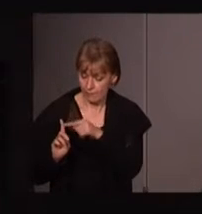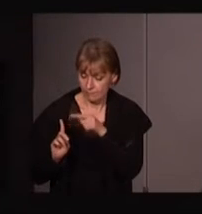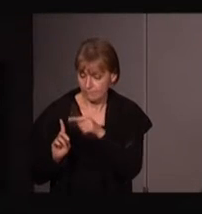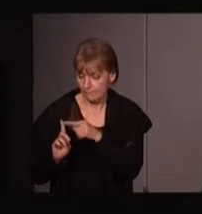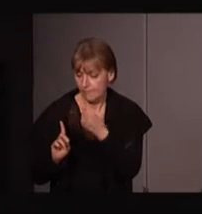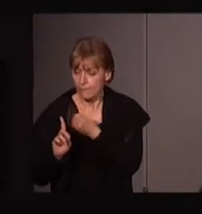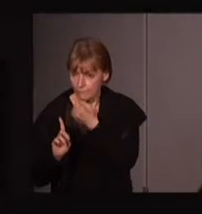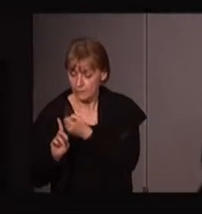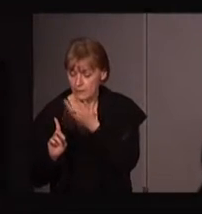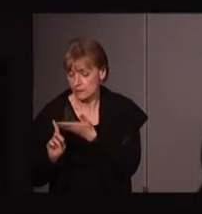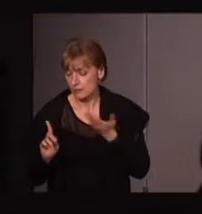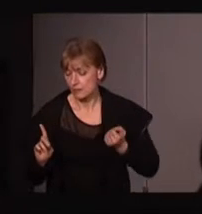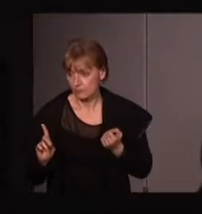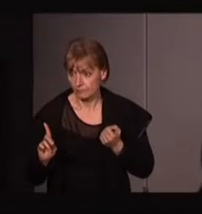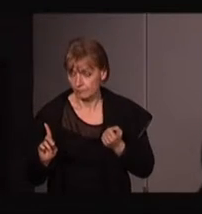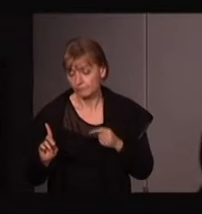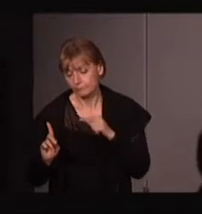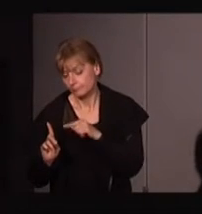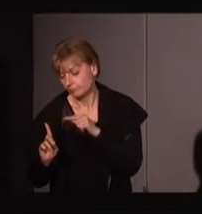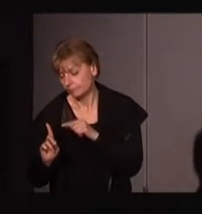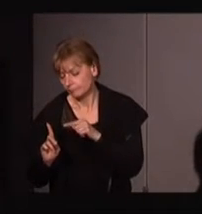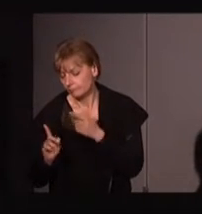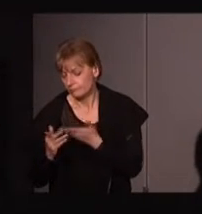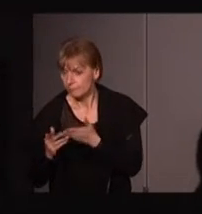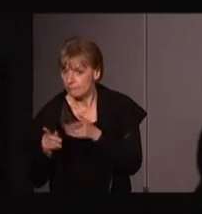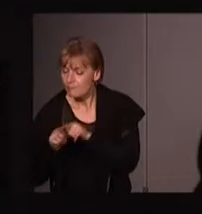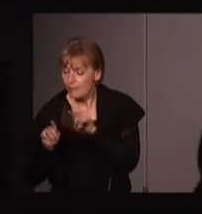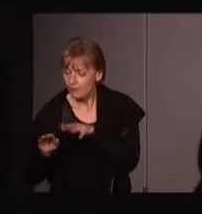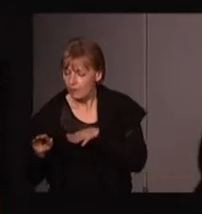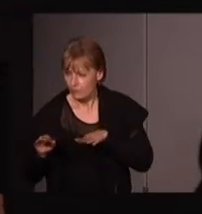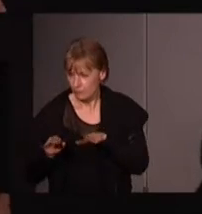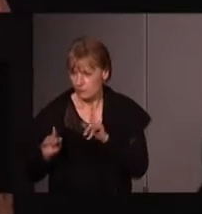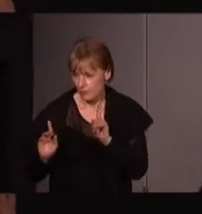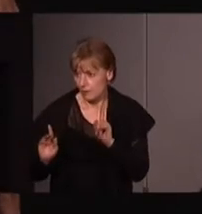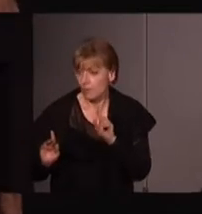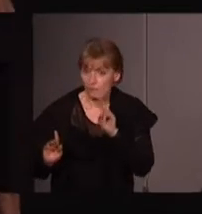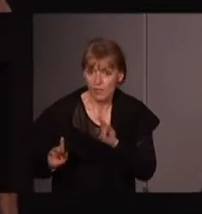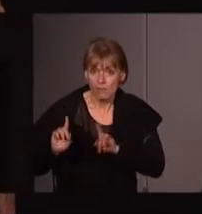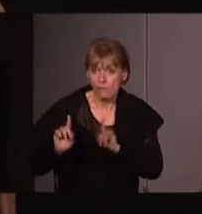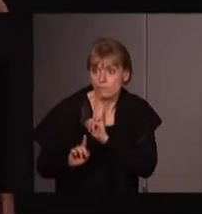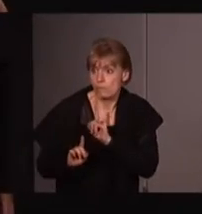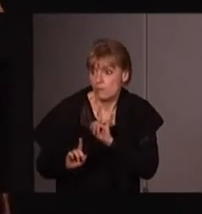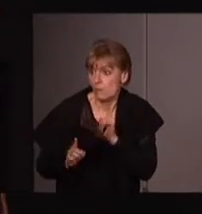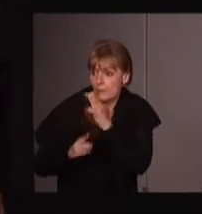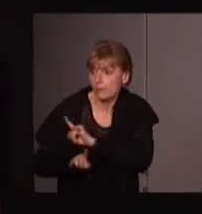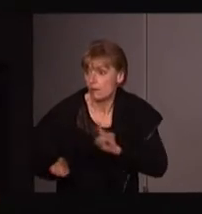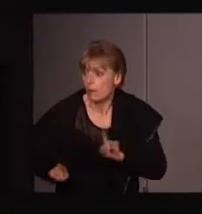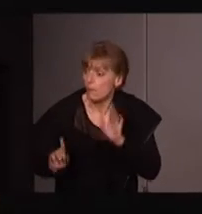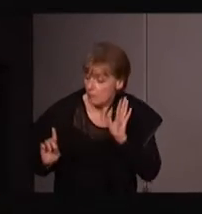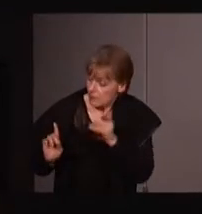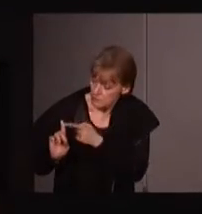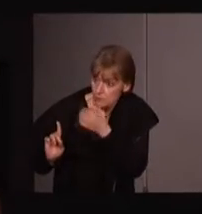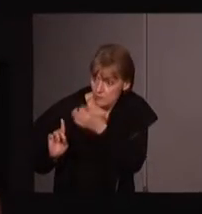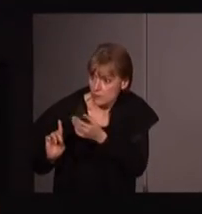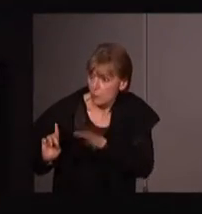au fait, on pourrait dire, de chercher à tenir dans le même temps, et il faut le tenir, on peut ne pas être d'accord, mais de fait, c'est ce qu'elles disent, donc à un moment, il faut juste les lire et